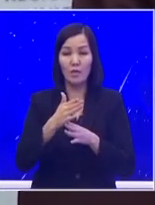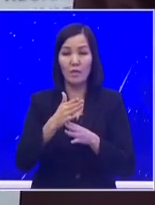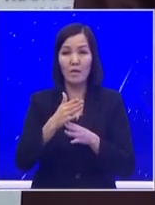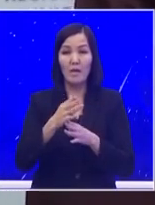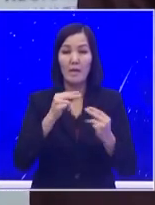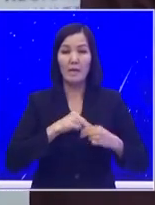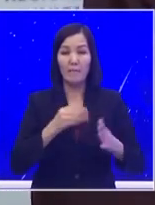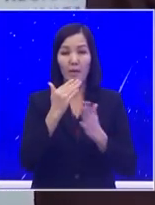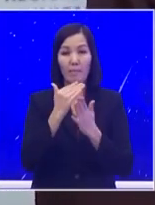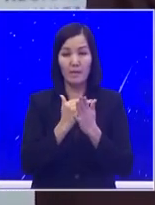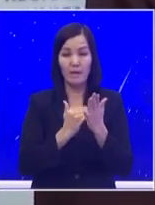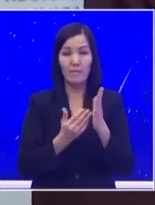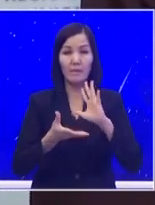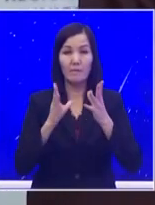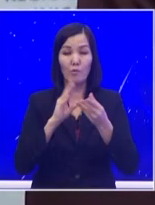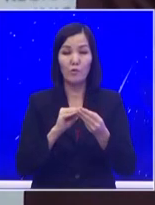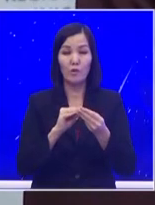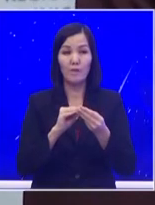Еңбек бағдарламасына осы